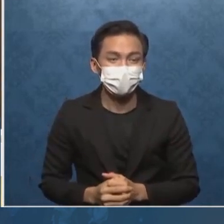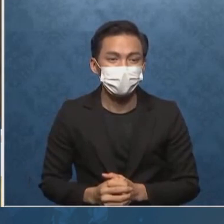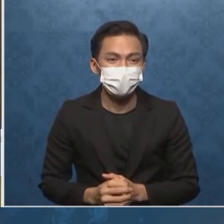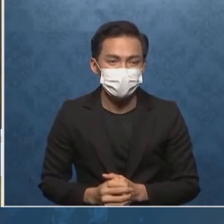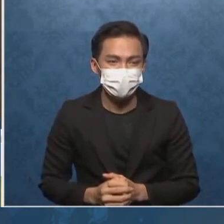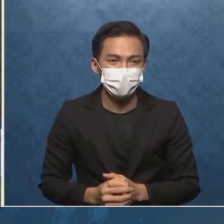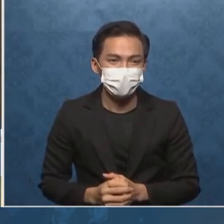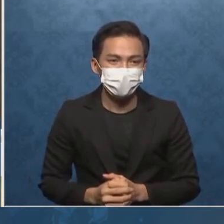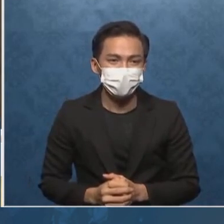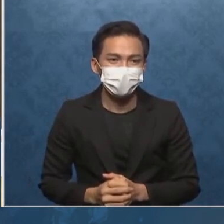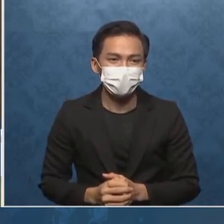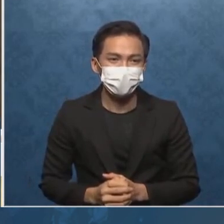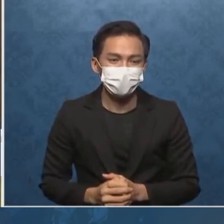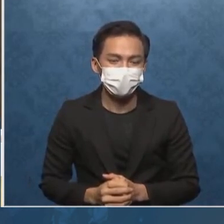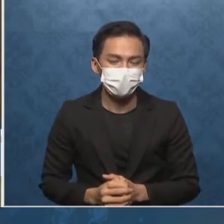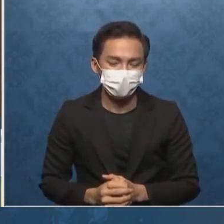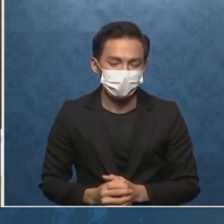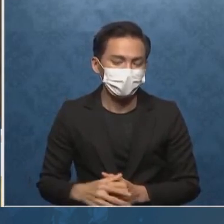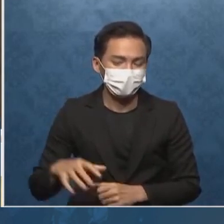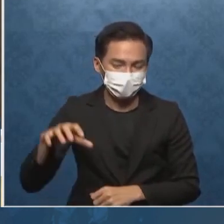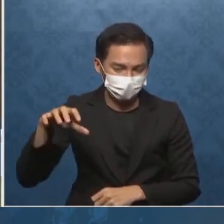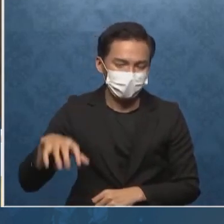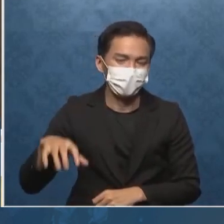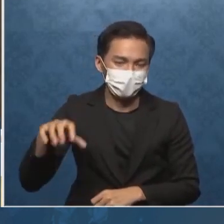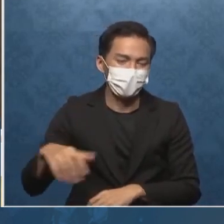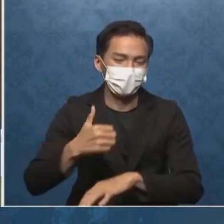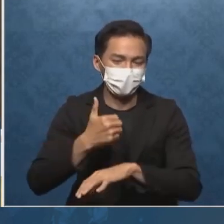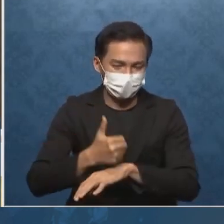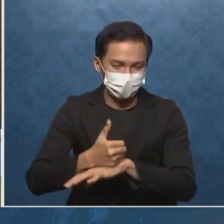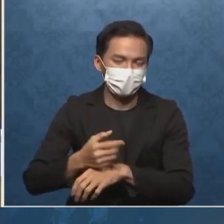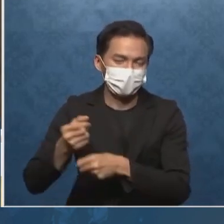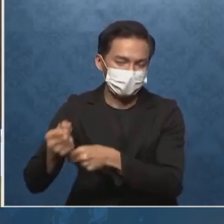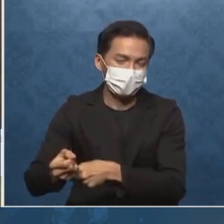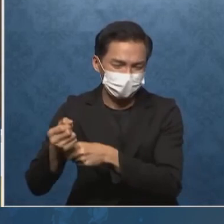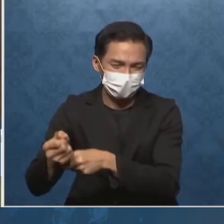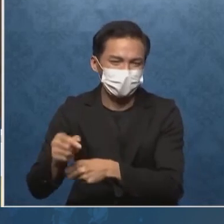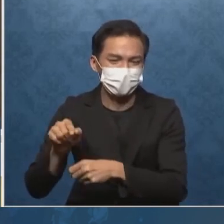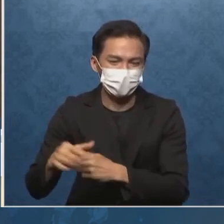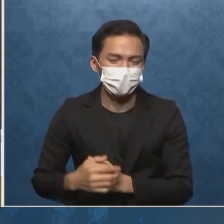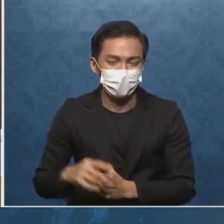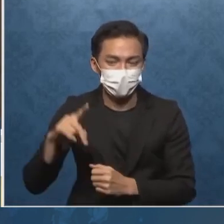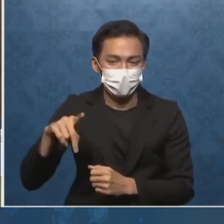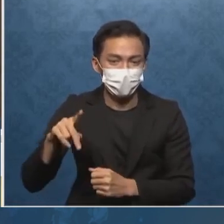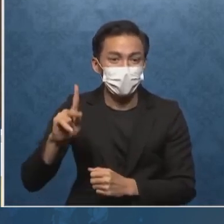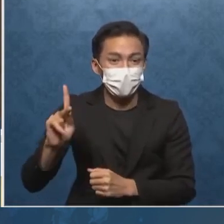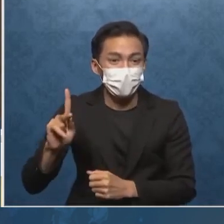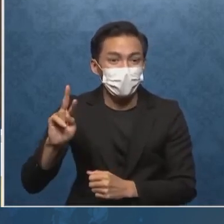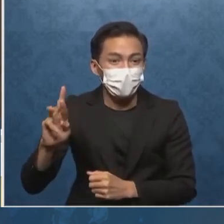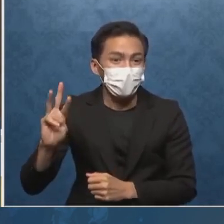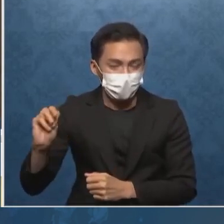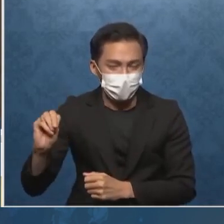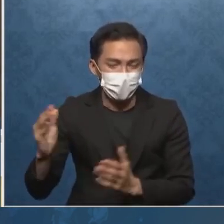ครับเห็นชัดๆว่าสำนักงานปลัดกระทรวงเกษตรนะครับหรือแม้แต่กรมพัฒนาชุมชนกระทรวง